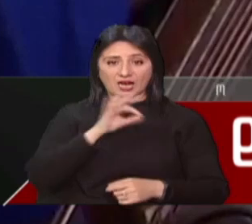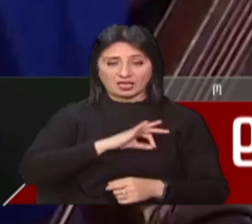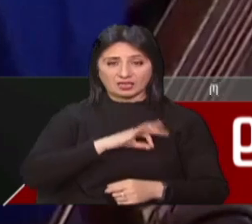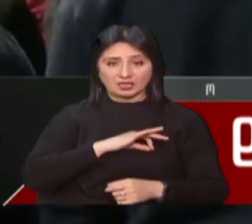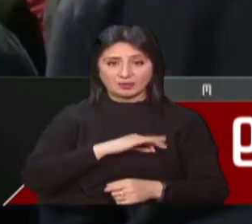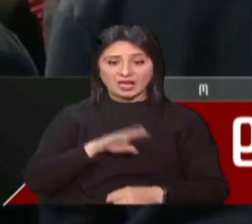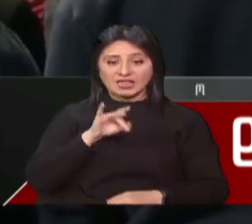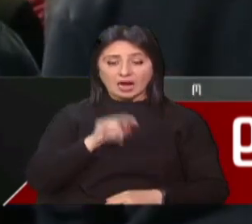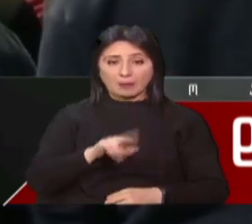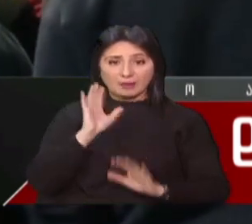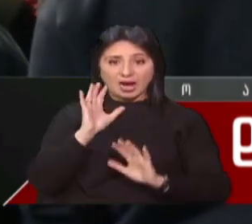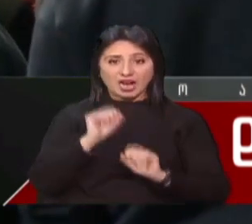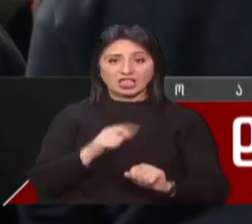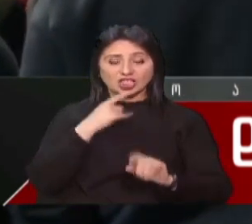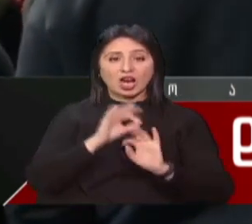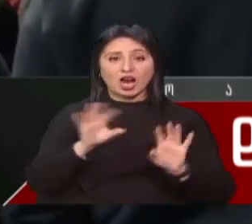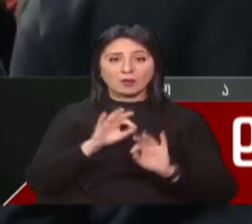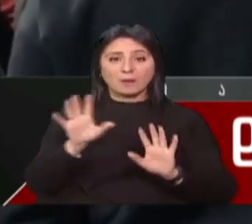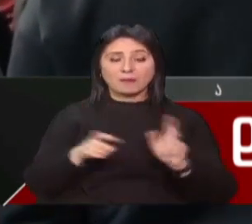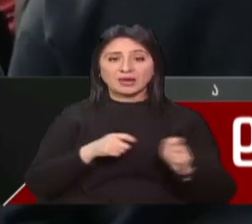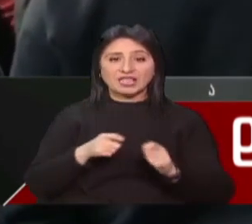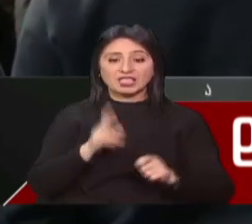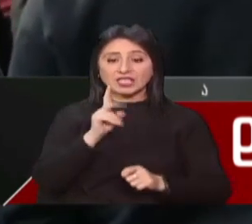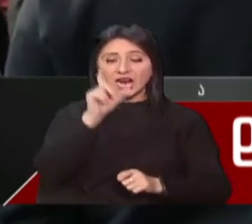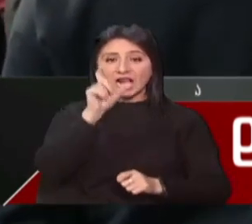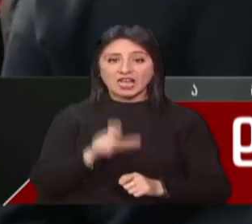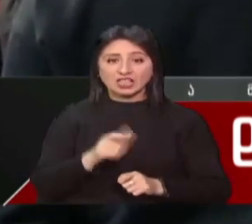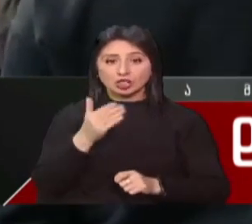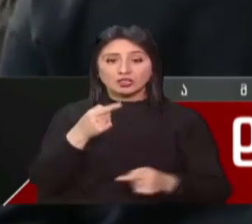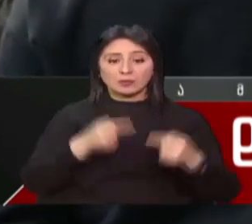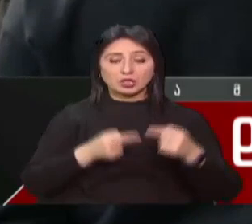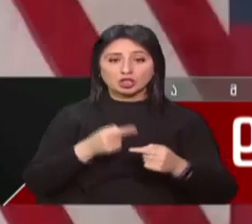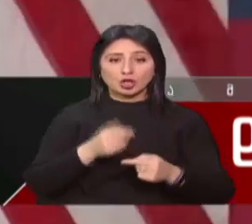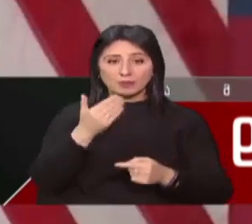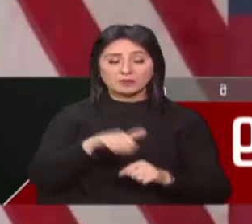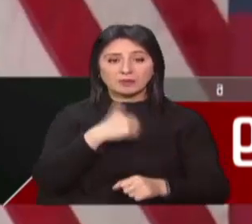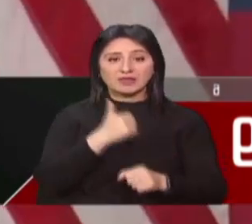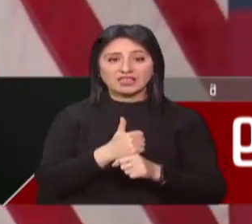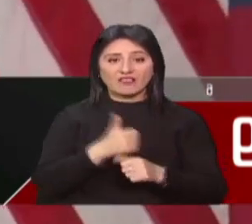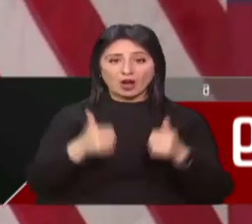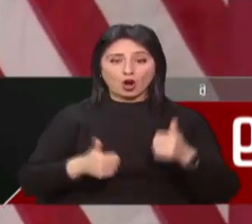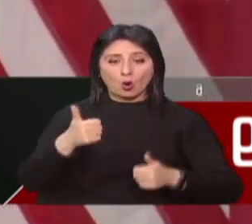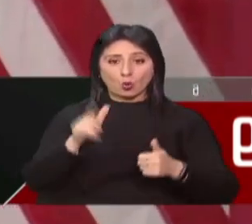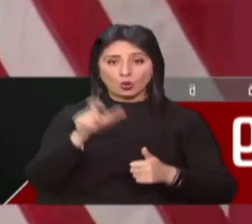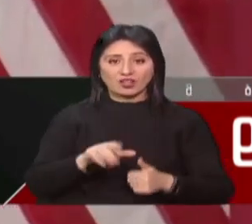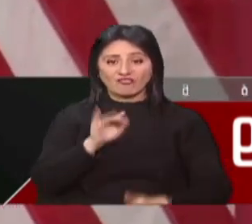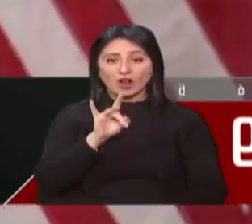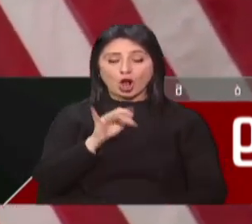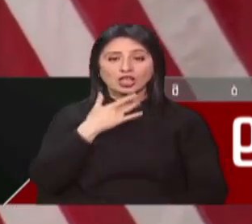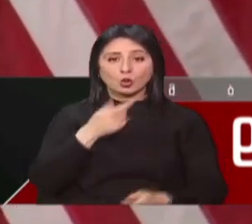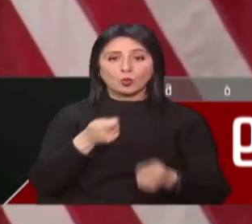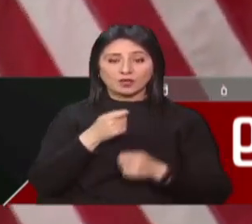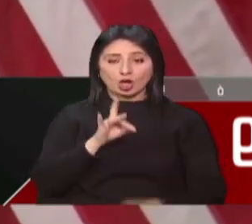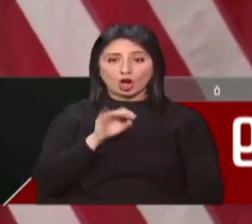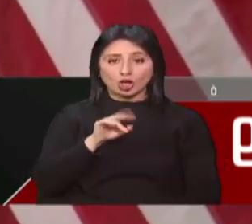აქცევს. დონალდ ტრამპს მხარდაჭერა გამოუცხადა პრეზიდენტობის კანდიდატობისათვის ბრძოლაში მისმა მთავარმა კონკურენტმაც, ფლორიდის